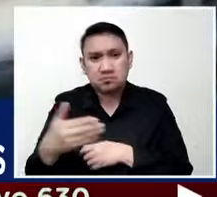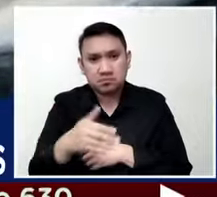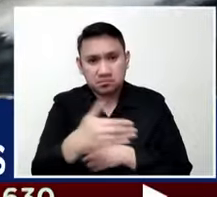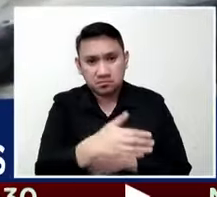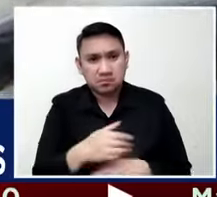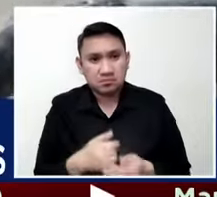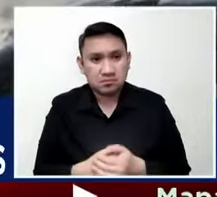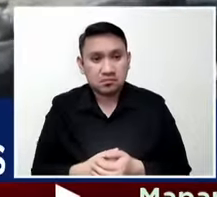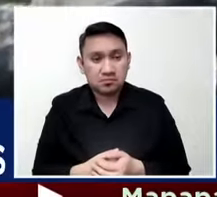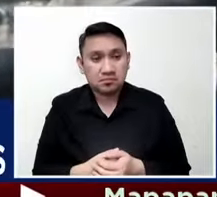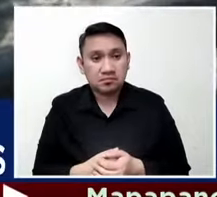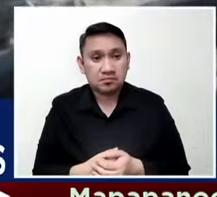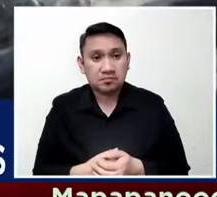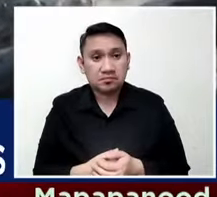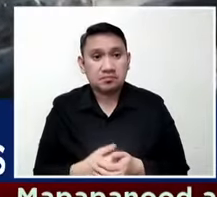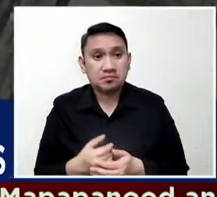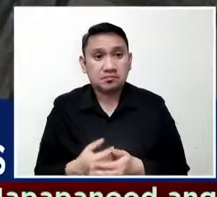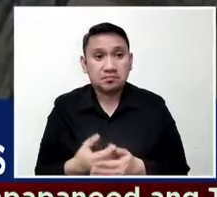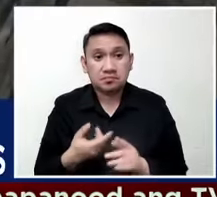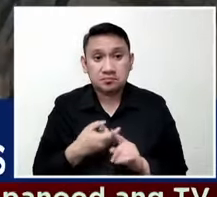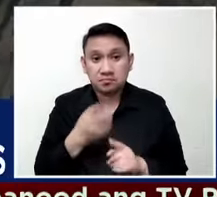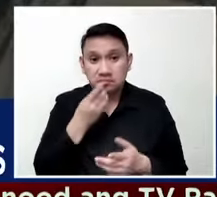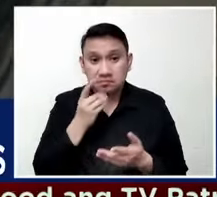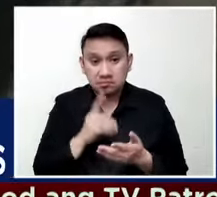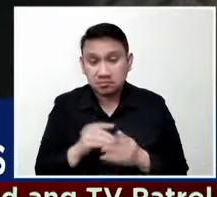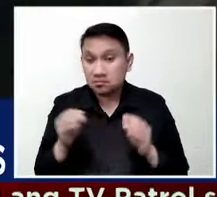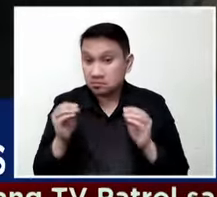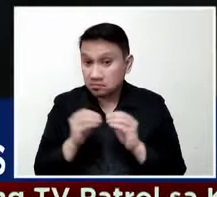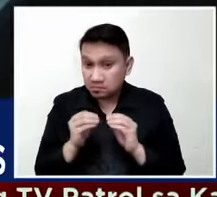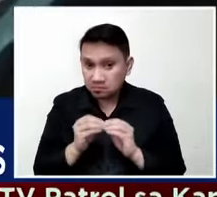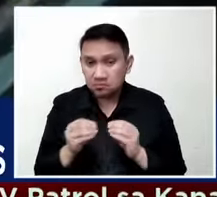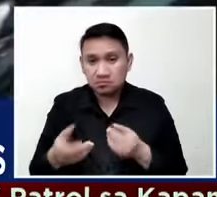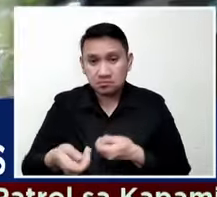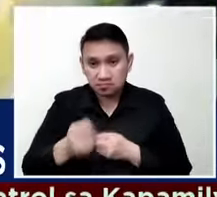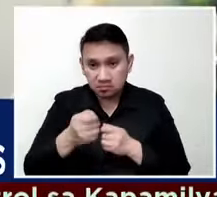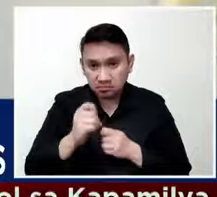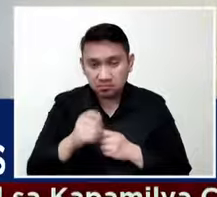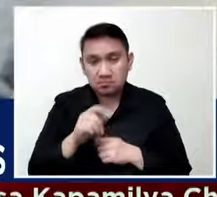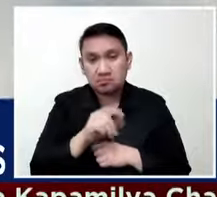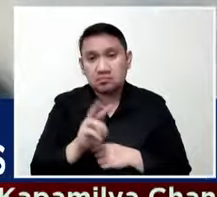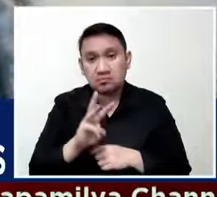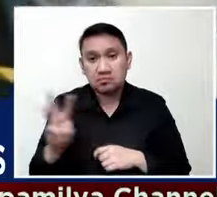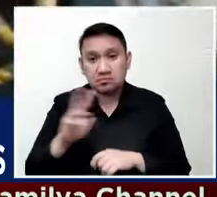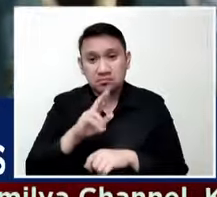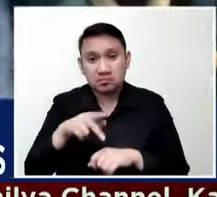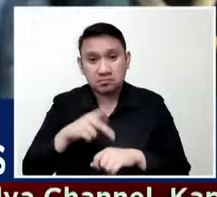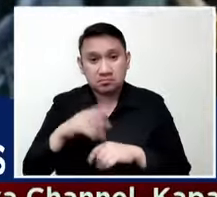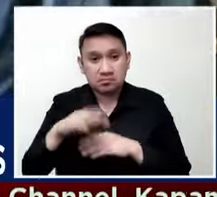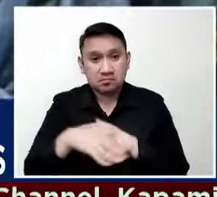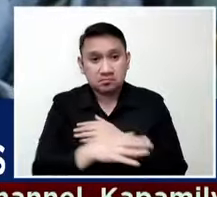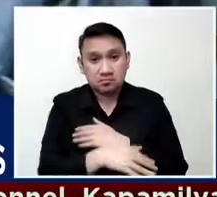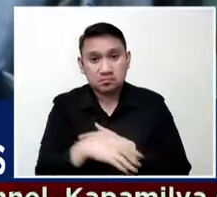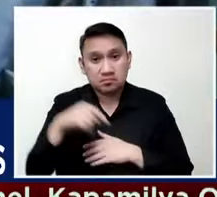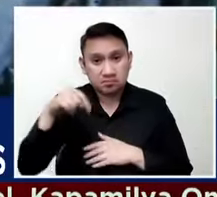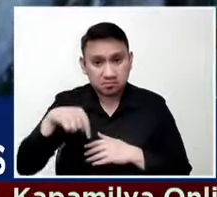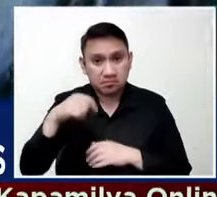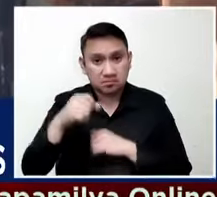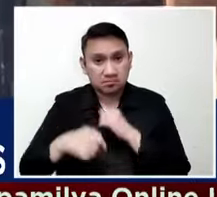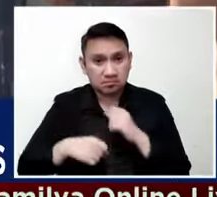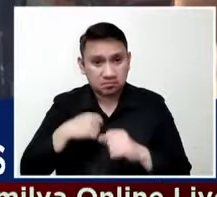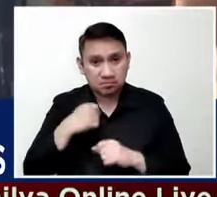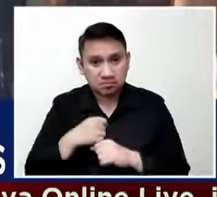Sa datos ng PSA, mas dumami ang mga nahuhuling isda sa West Philippine Sea nitong nakaraang taon.